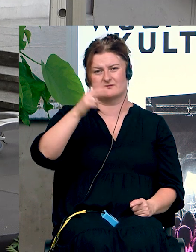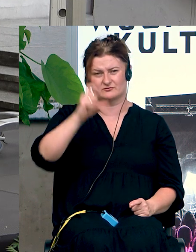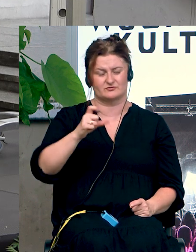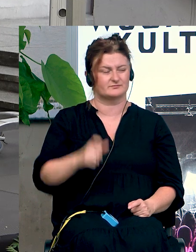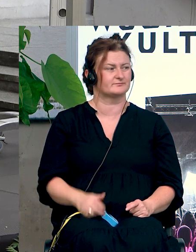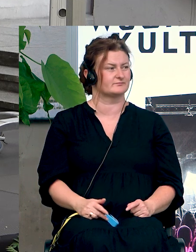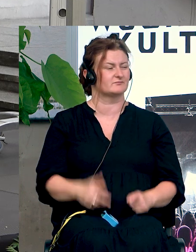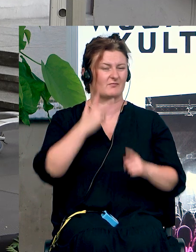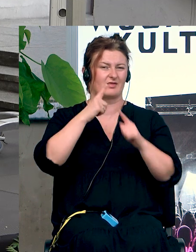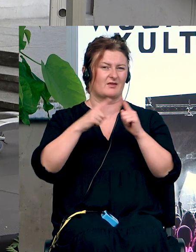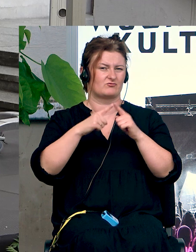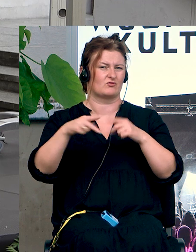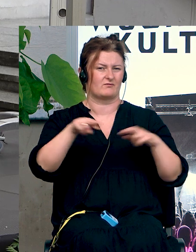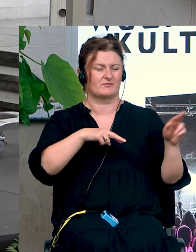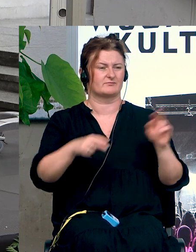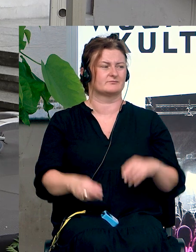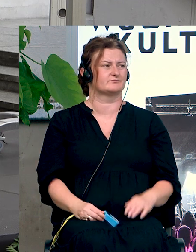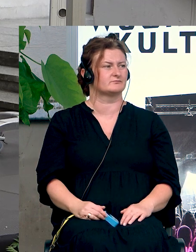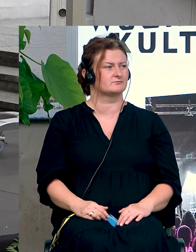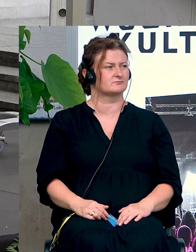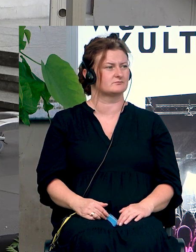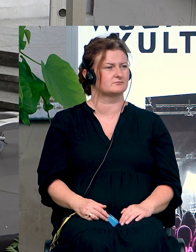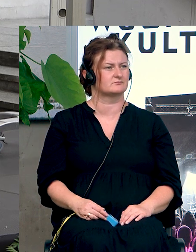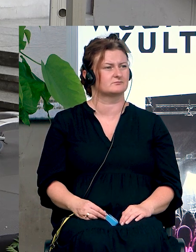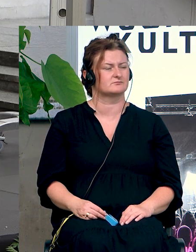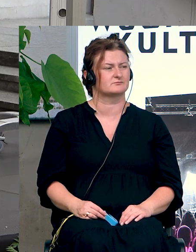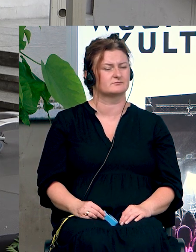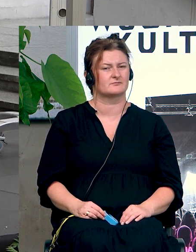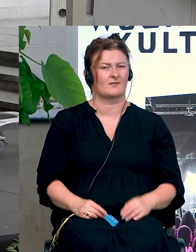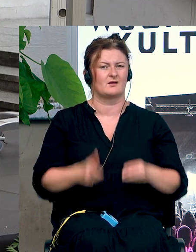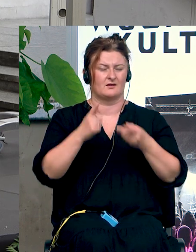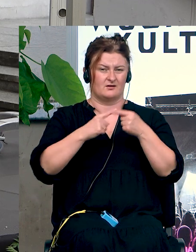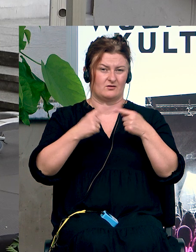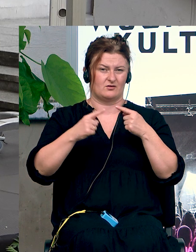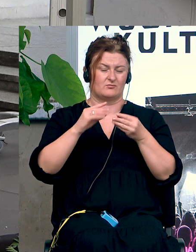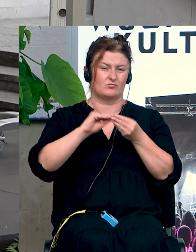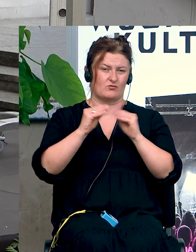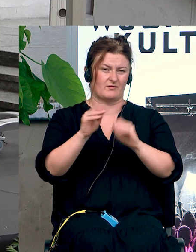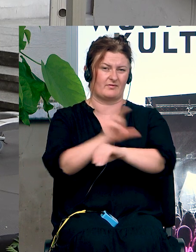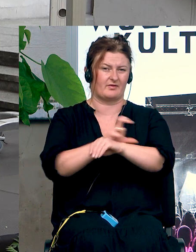Щиро мовляв, не пам'ятаю, коли він то мовив, бо акурат з Андруховичем то ми ще мелом дати.